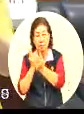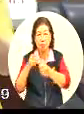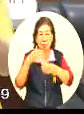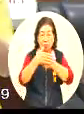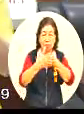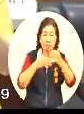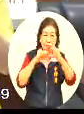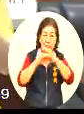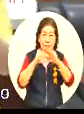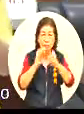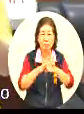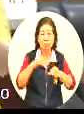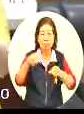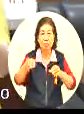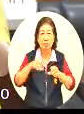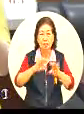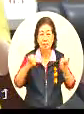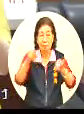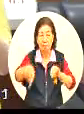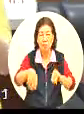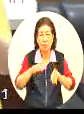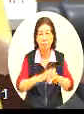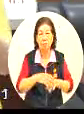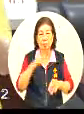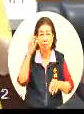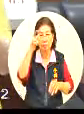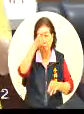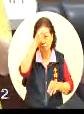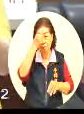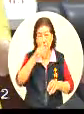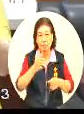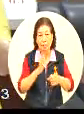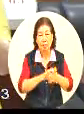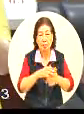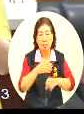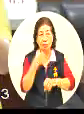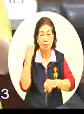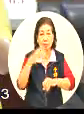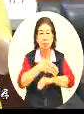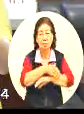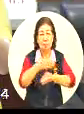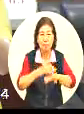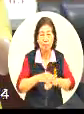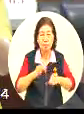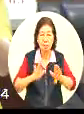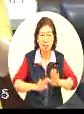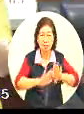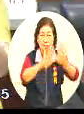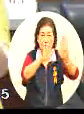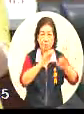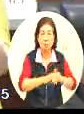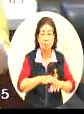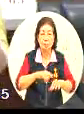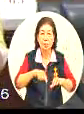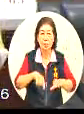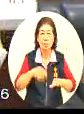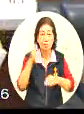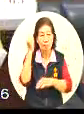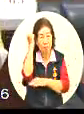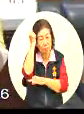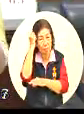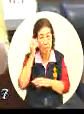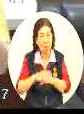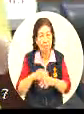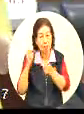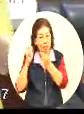新村其实我们可以找回原住户那发扬它的眷村味所以那黄埔新村的原住户都到底附近